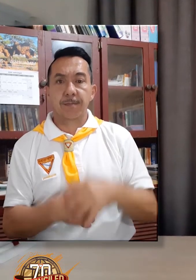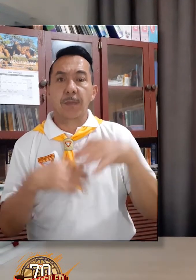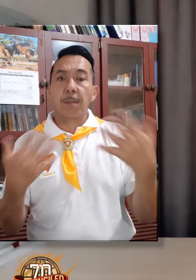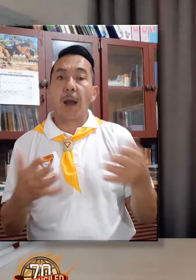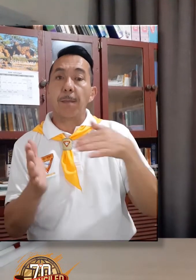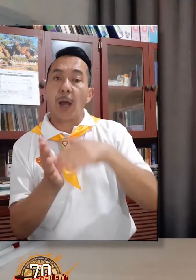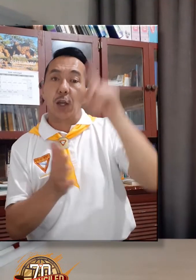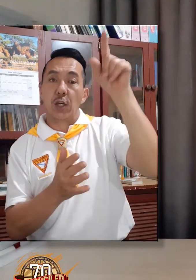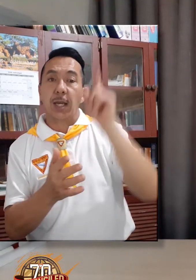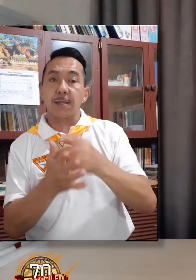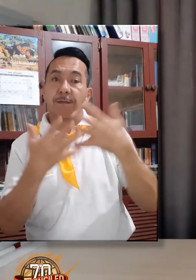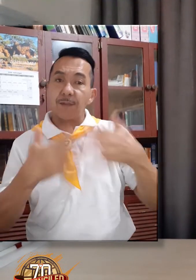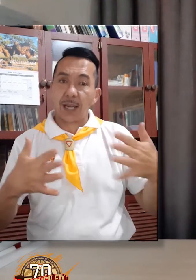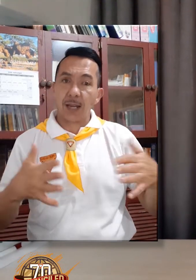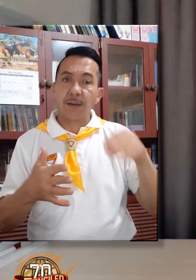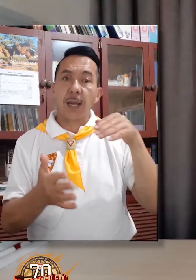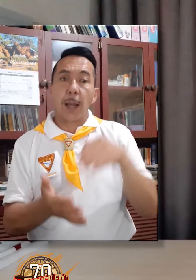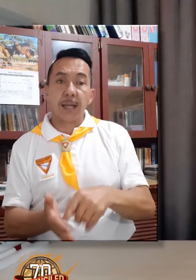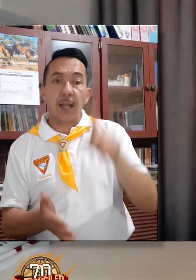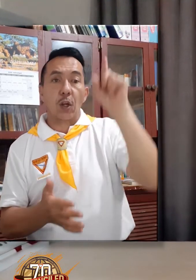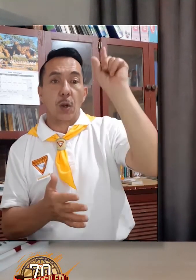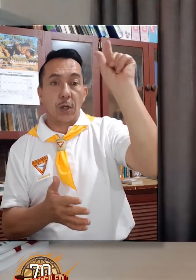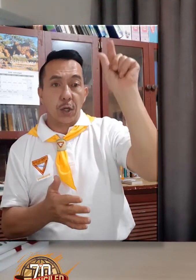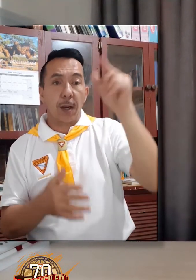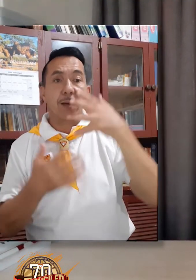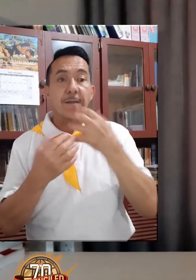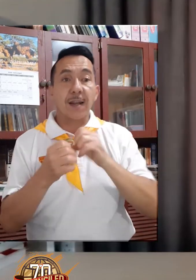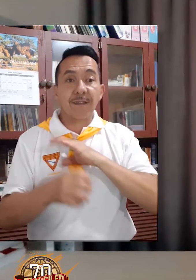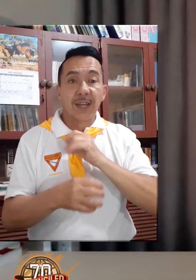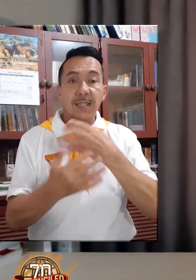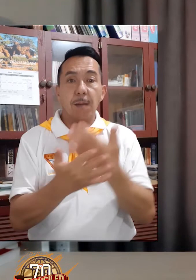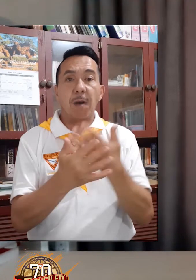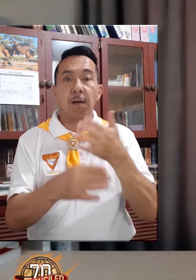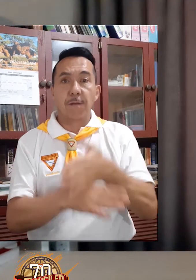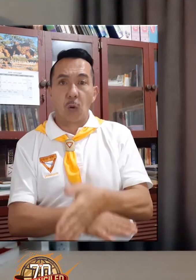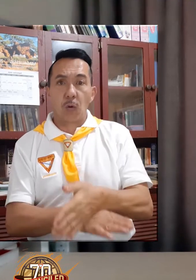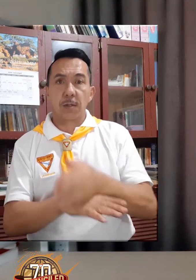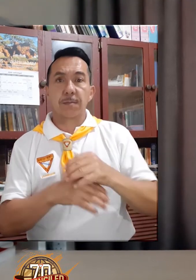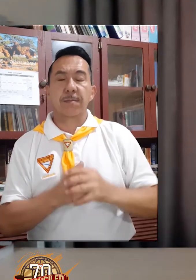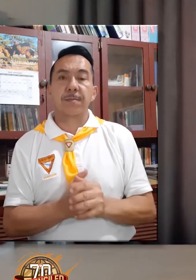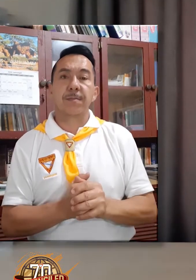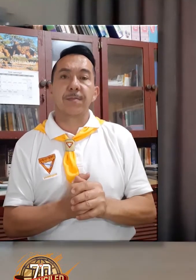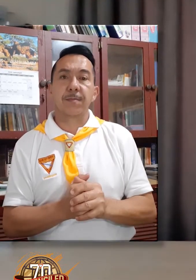Maar by u is vergewing, dat u gevrees mag word.